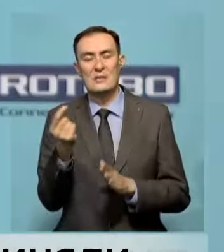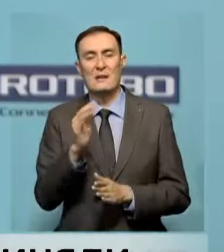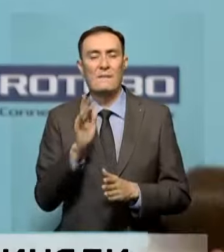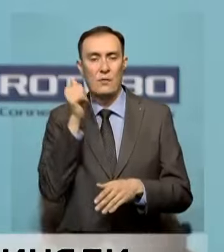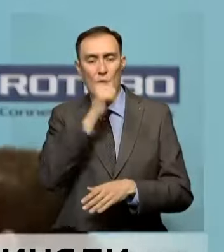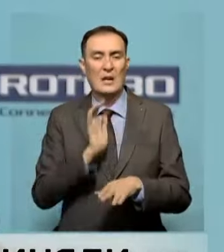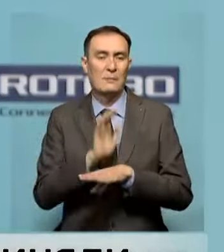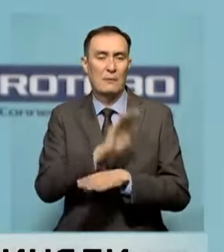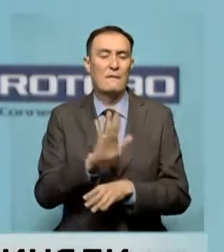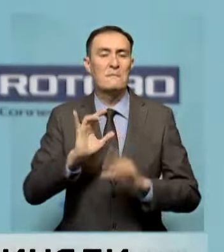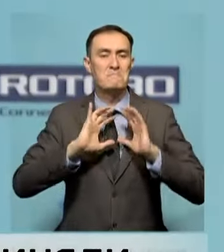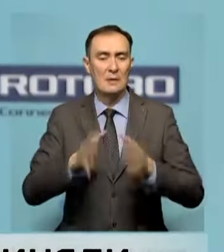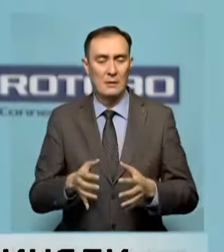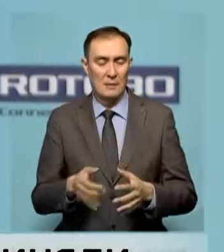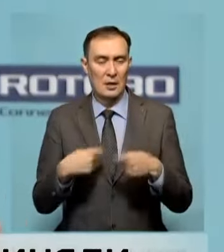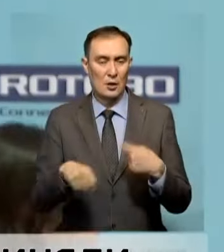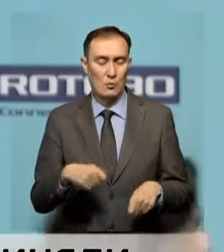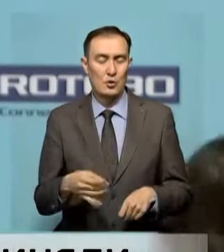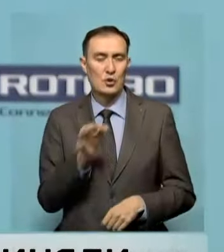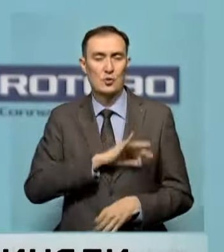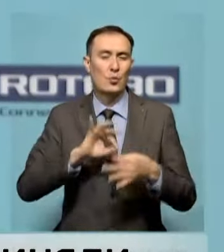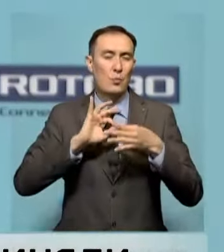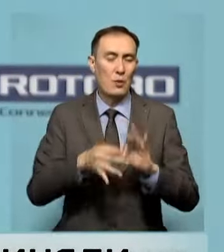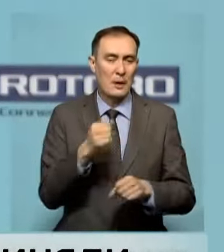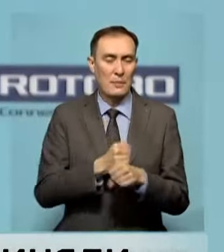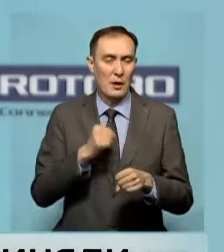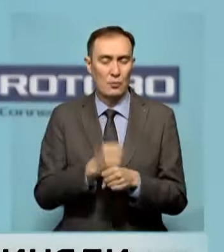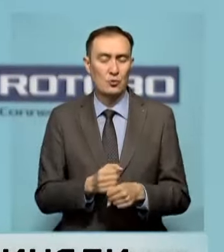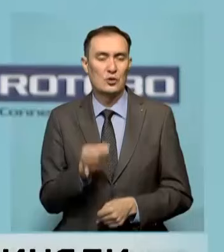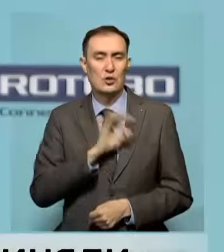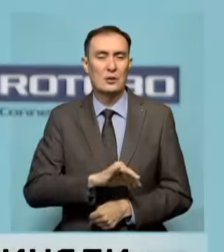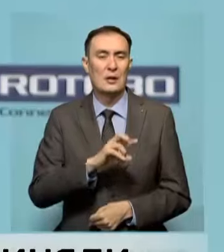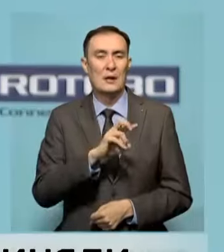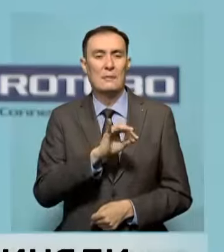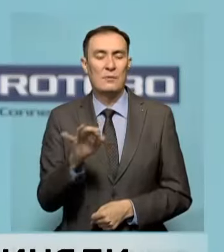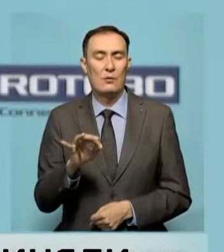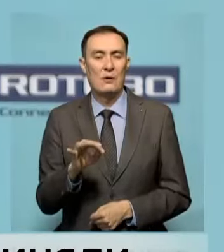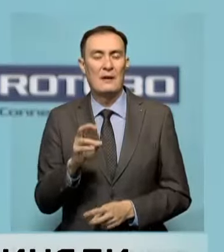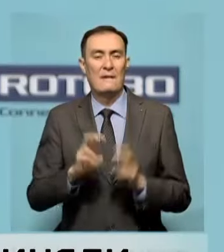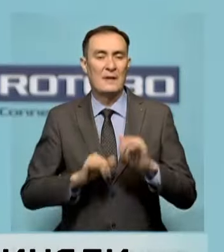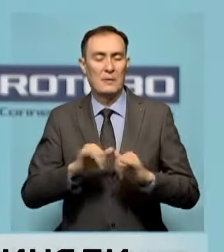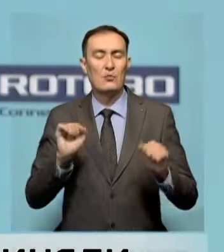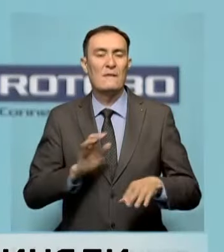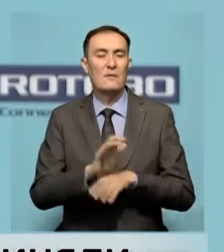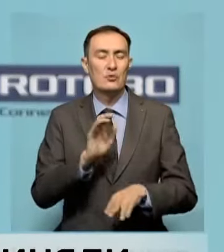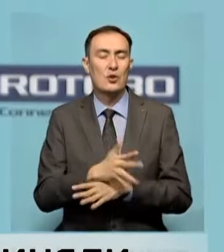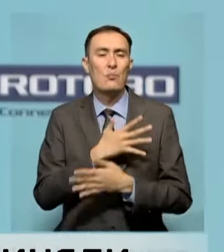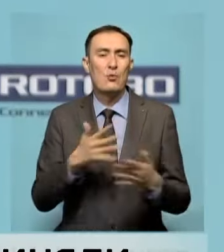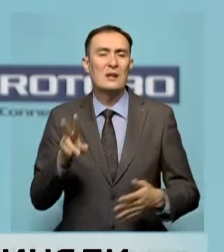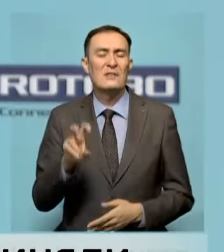мы экспортируем по всему миру. Но за счет глубокой переработки, за счет биоферментации мы могли бы производить